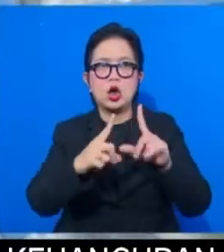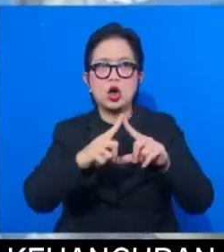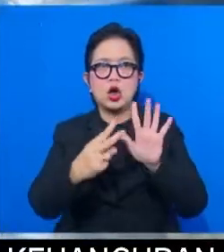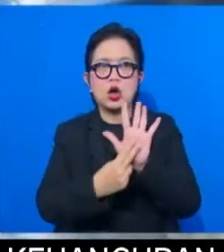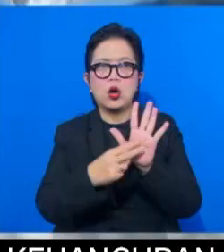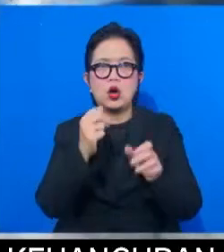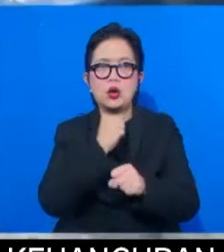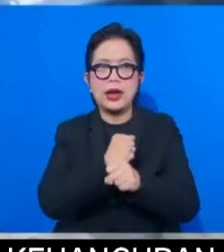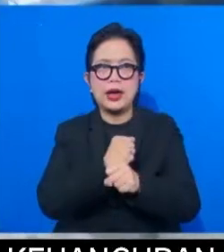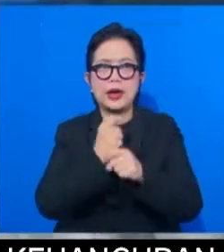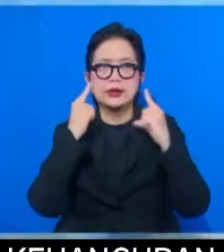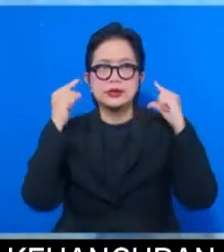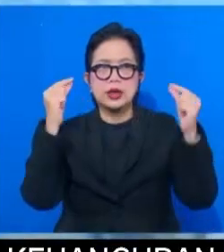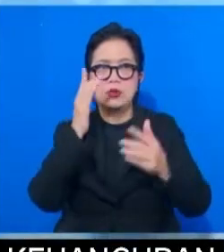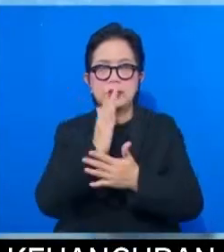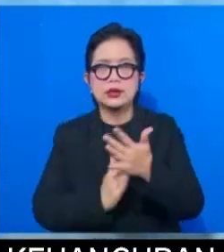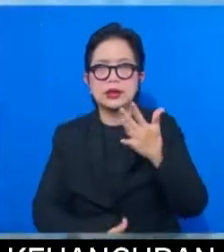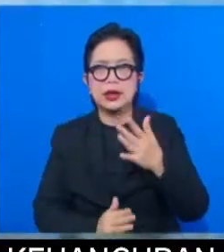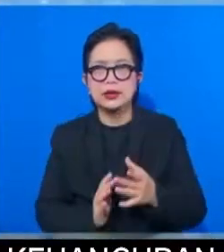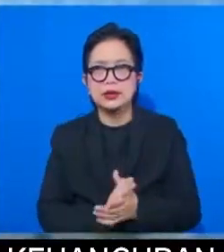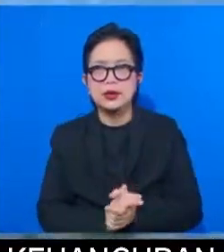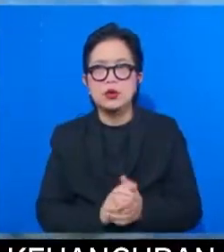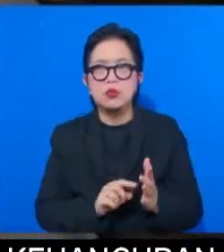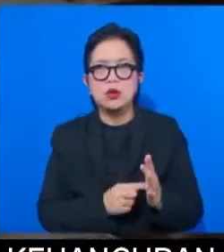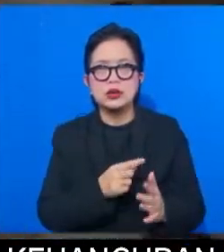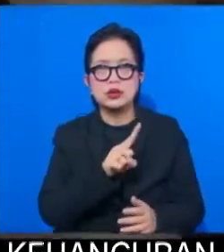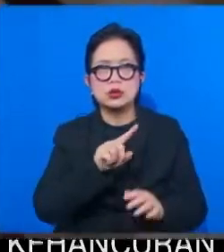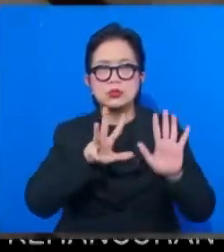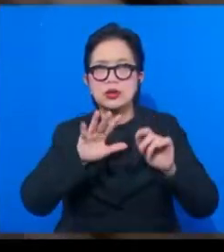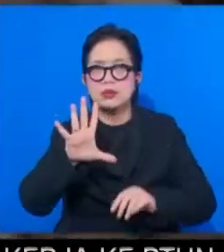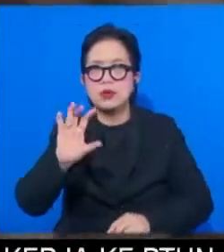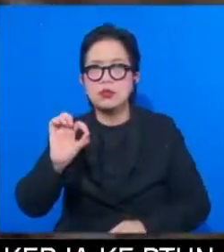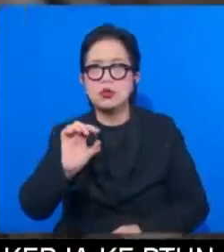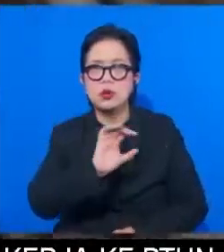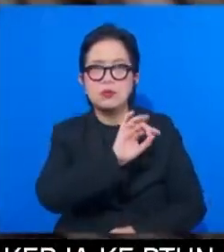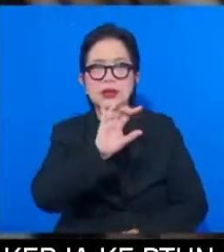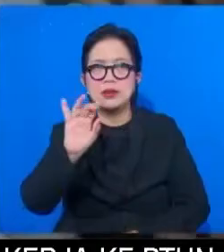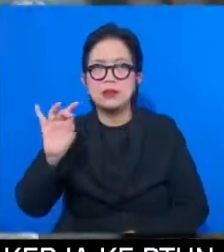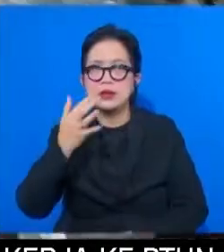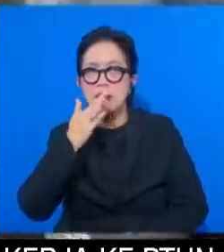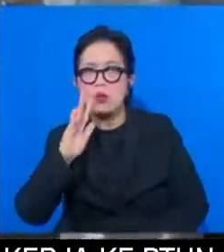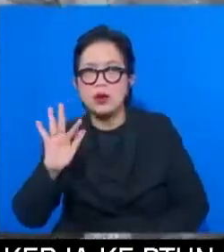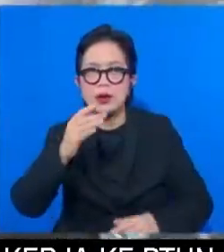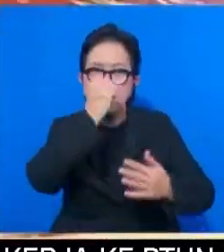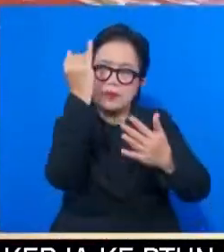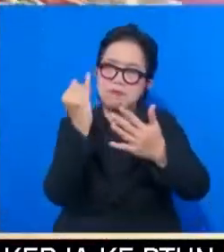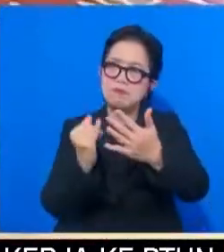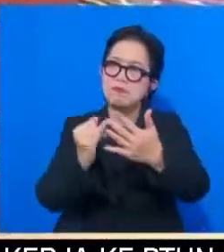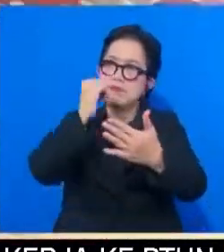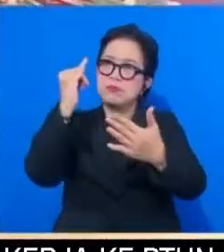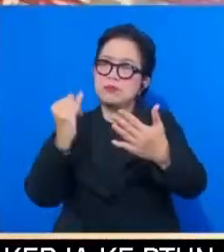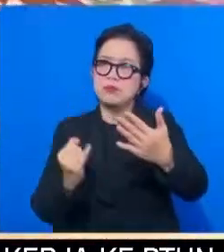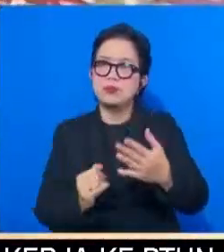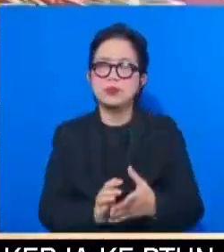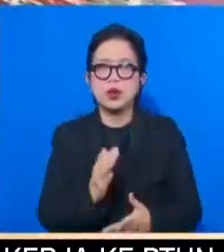Tengah. Kreasi batik yang sudah ada sejak 1950-an ini memiliki desain motif dan warna yang beragam. Mulai dari warna